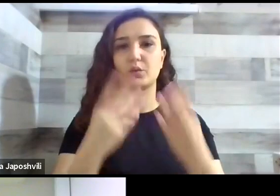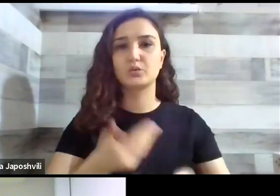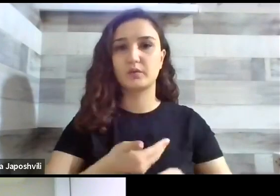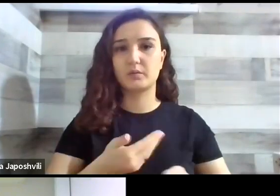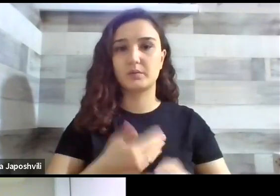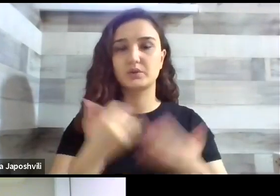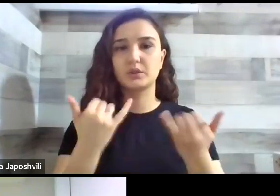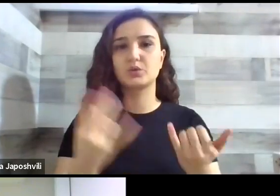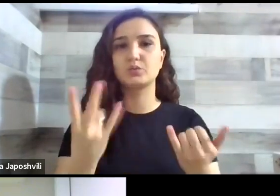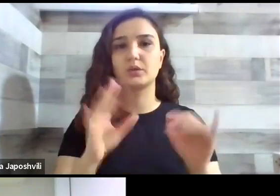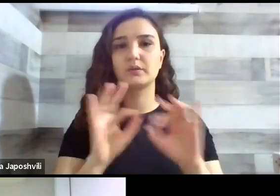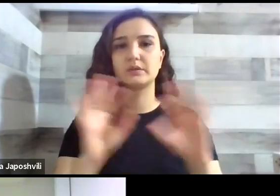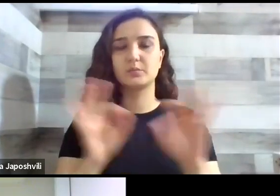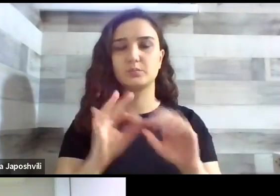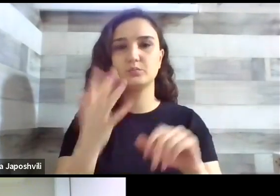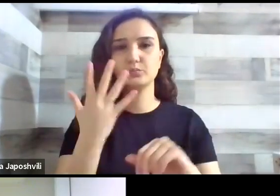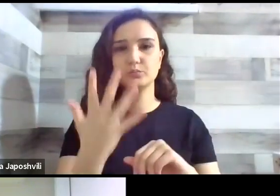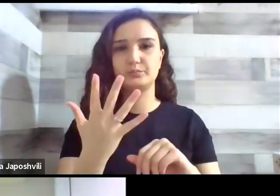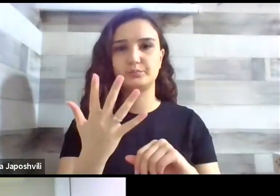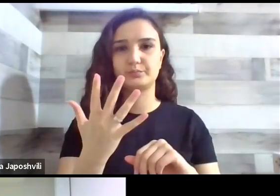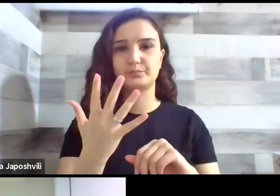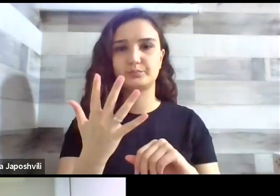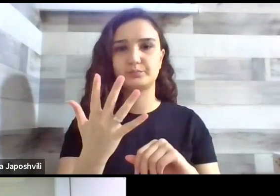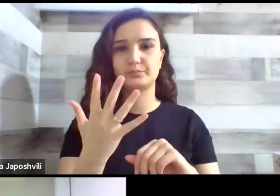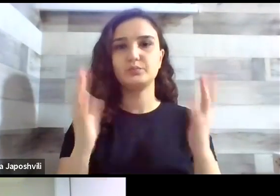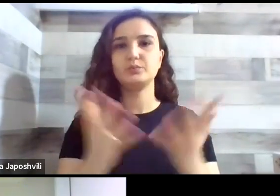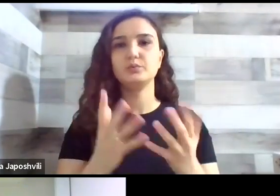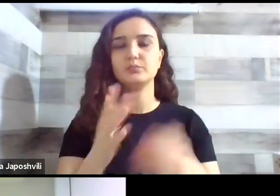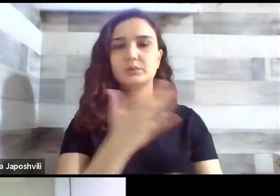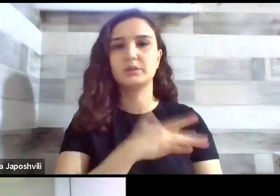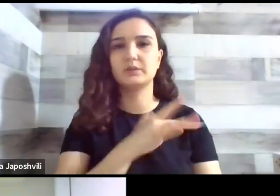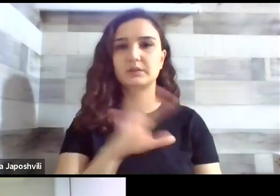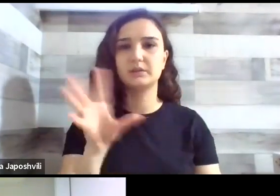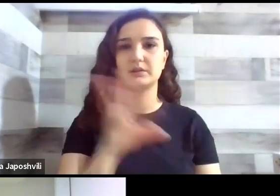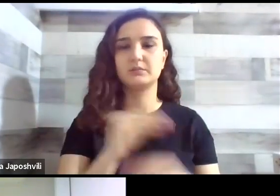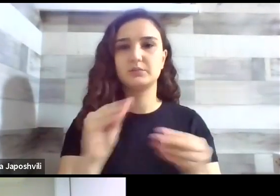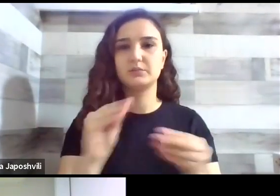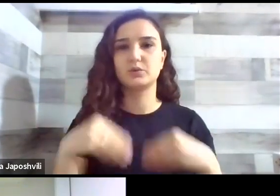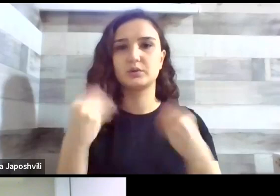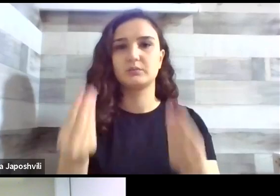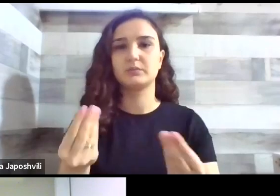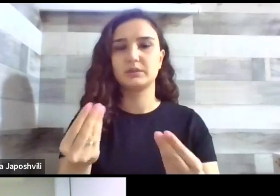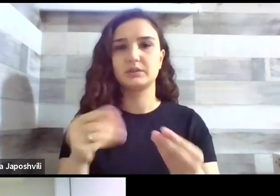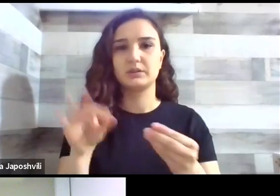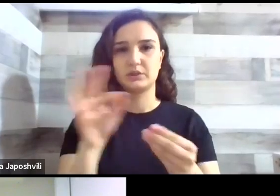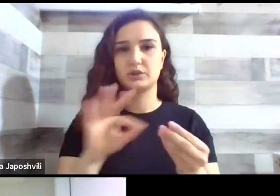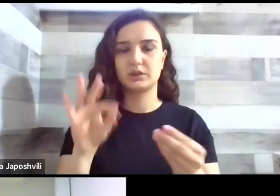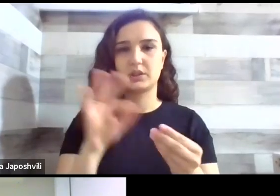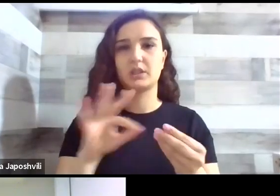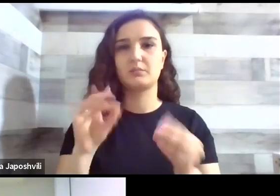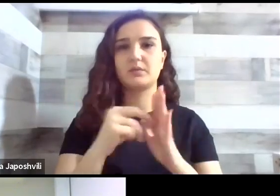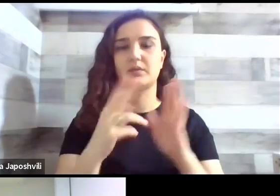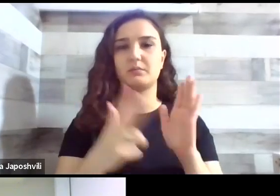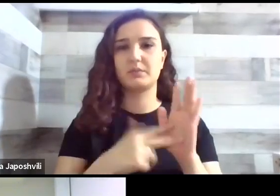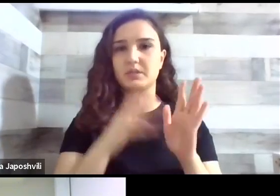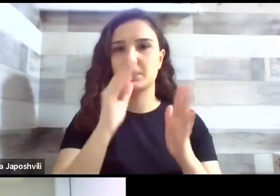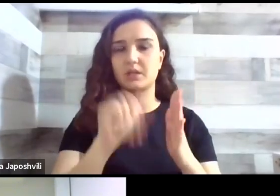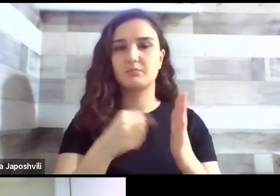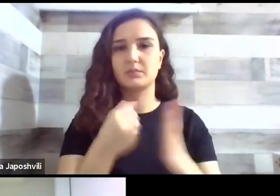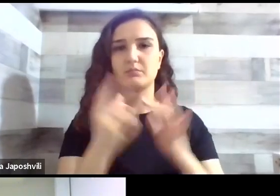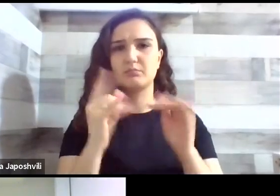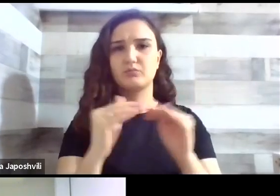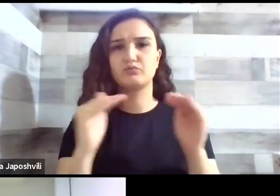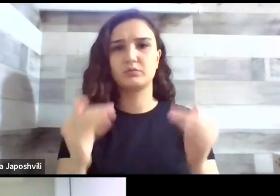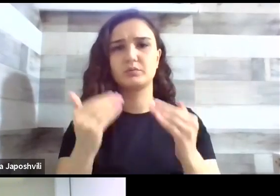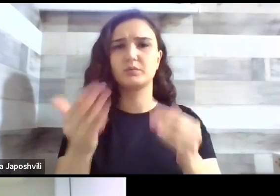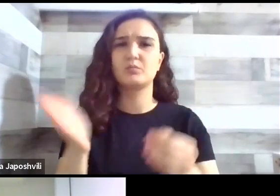დღეს უნდა ვისაუბროთ ხუთი სოციალური სერვისის მიწოდების სპეციფიკაზე 18 წლამდე ბავშვებისთვის, და